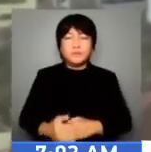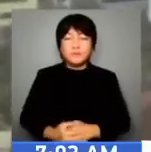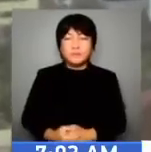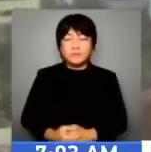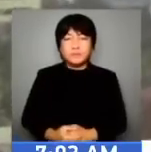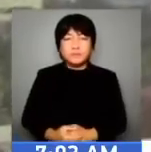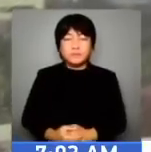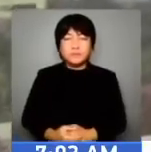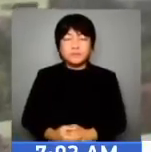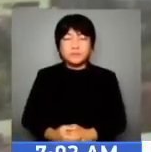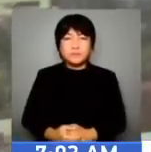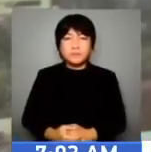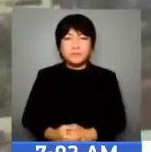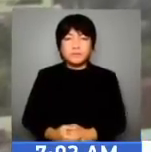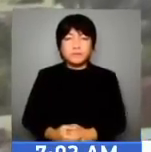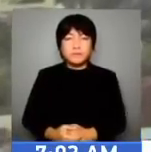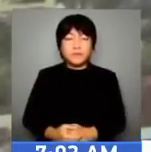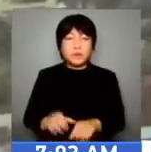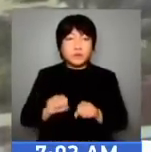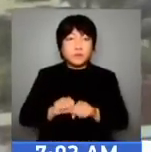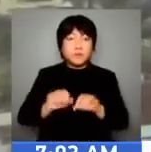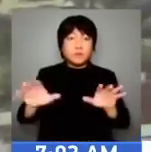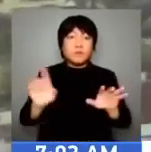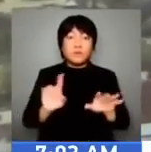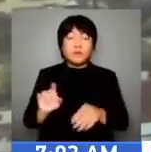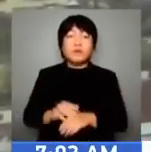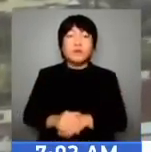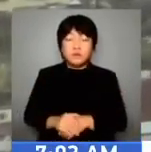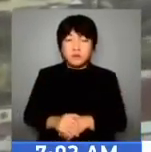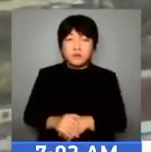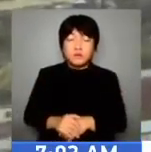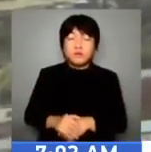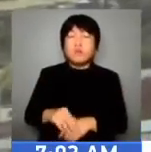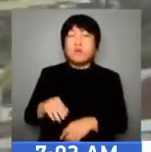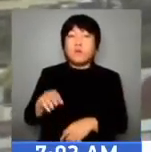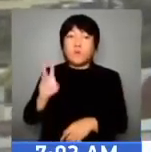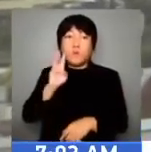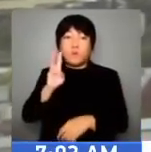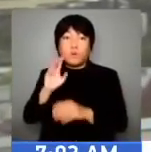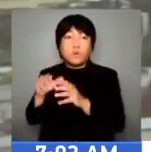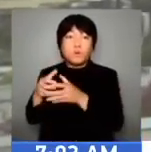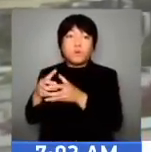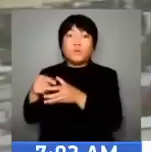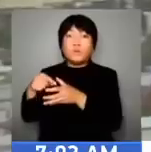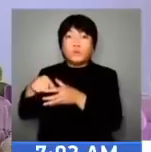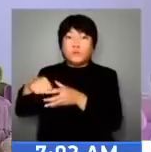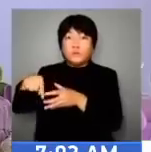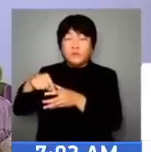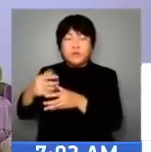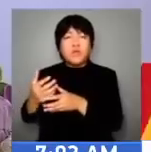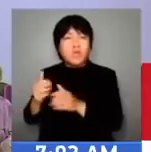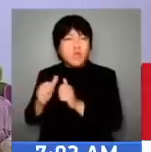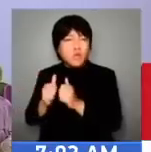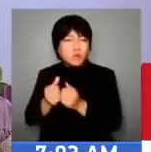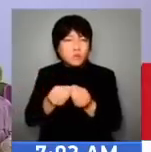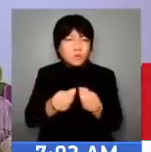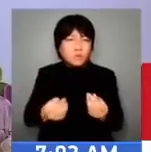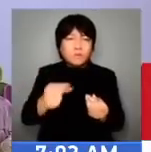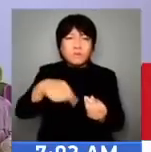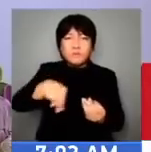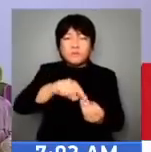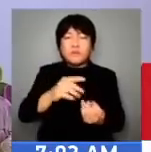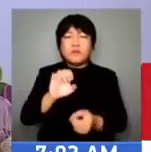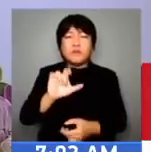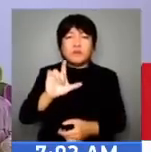Ilalabas daw ng Water Resources Management Office ngayong Linggo ang mga plano para maibsa ang epekto ng El Nino. Ay kay Pangulong Bongbong Marcos, sanipwersa ang ilang ahensya